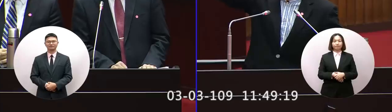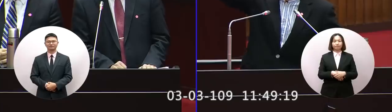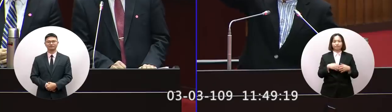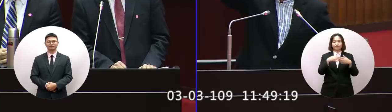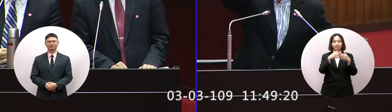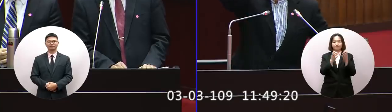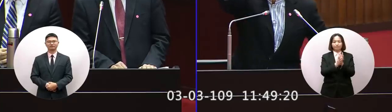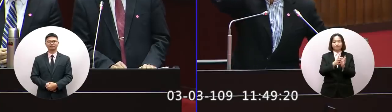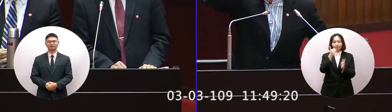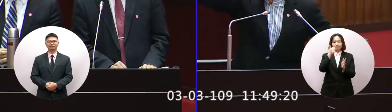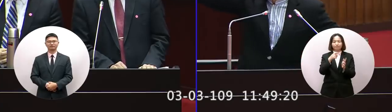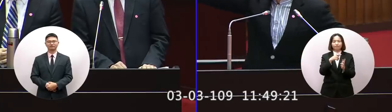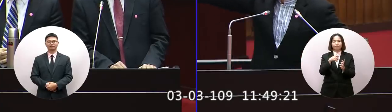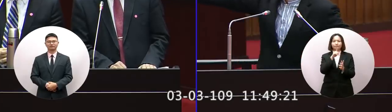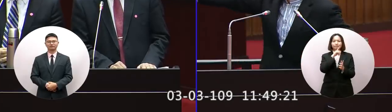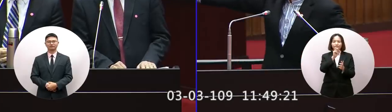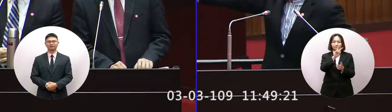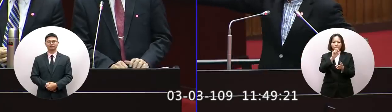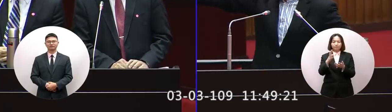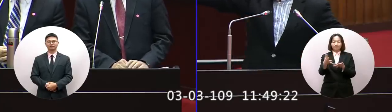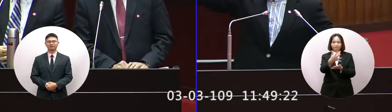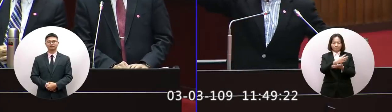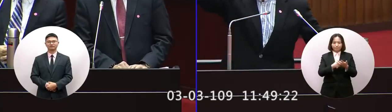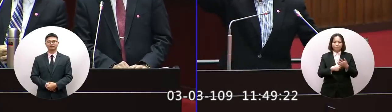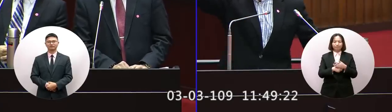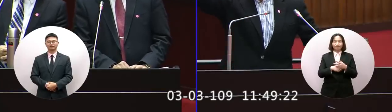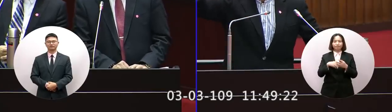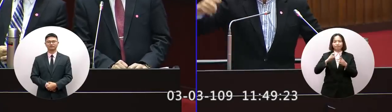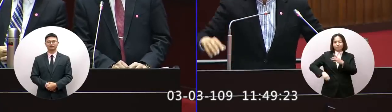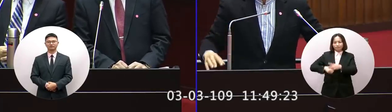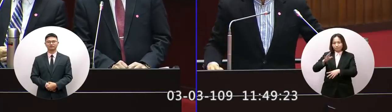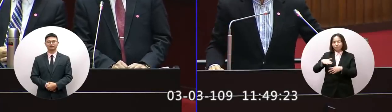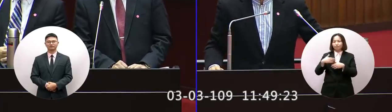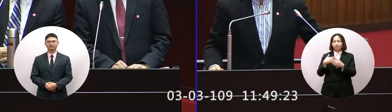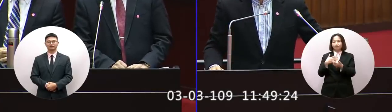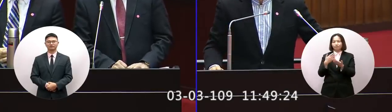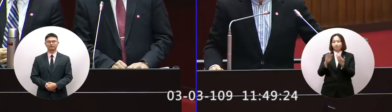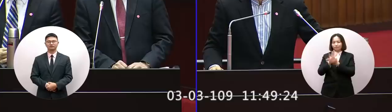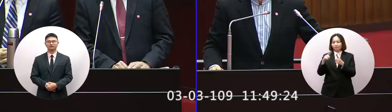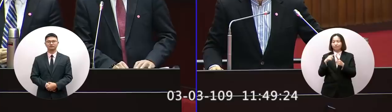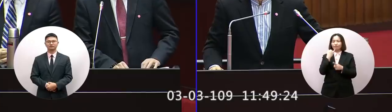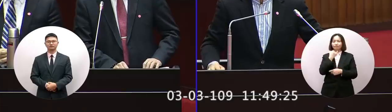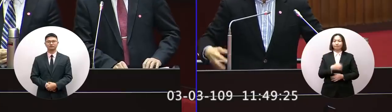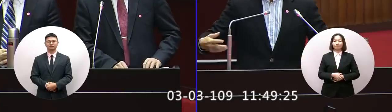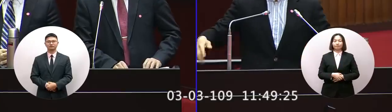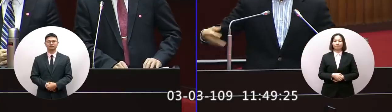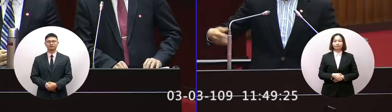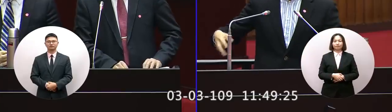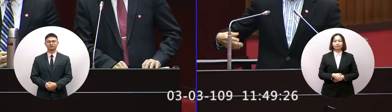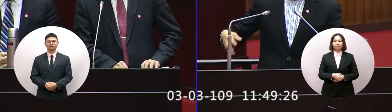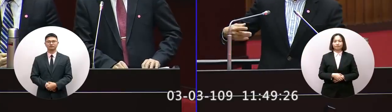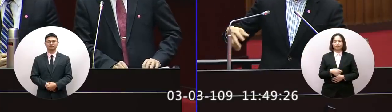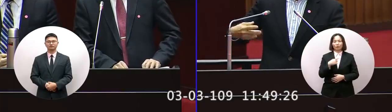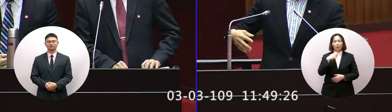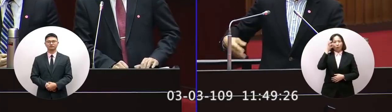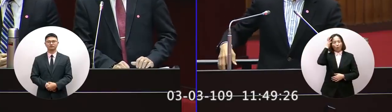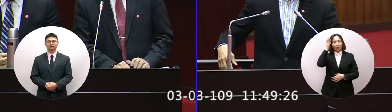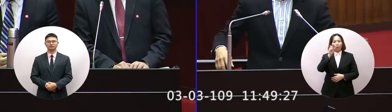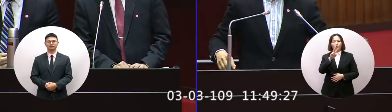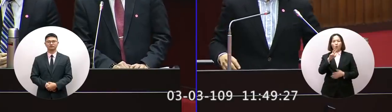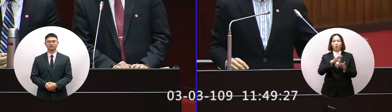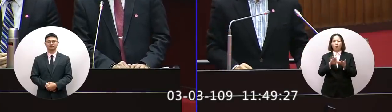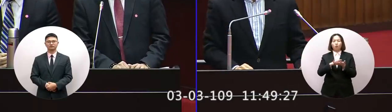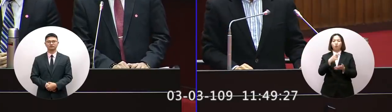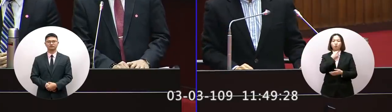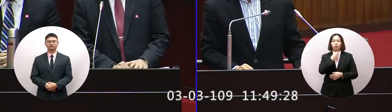脆部長都收收起來部長兩部都收收起來都關出來對不對喔我嚇到呢兩部都嚇到